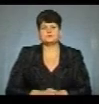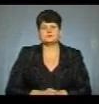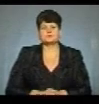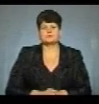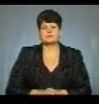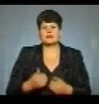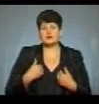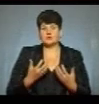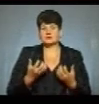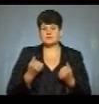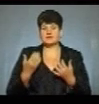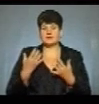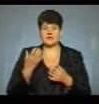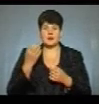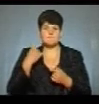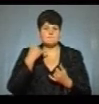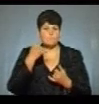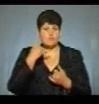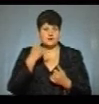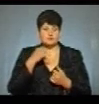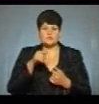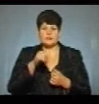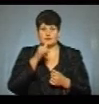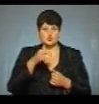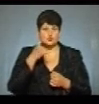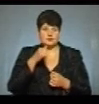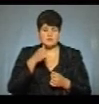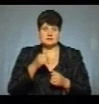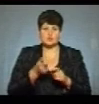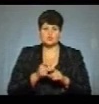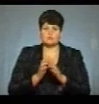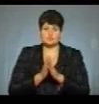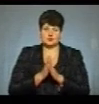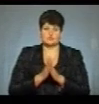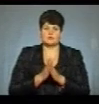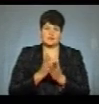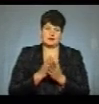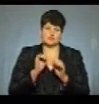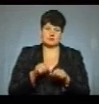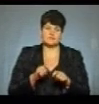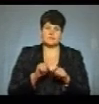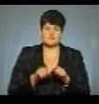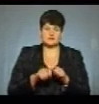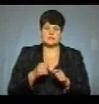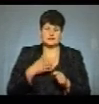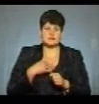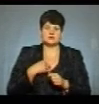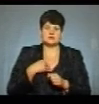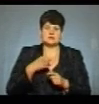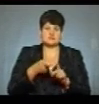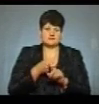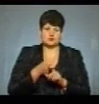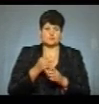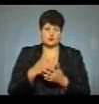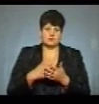Власне, я отримала вже кілька повідомлень про те, що до нас не можуть дозвонитися. Я дуже прошу, якщо є можливість, перевірити наш телефонний зв'язок. Ми